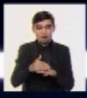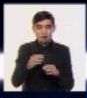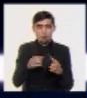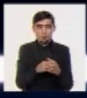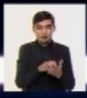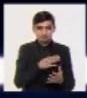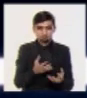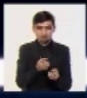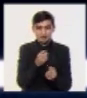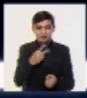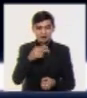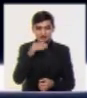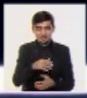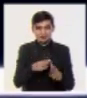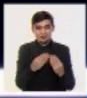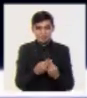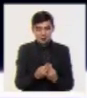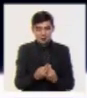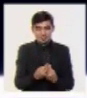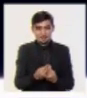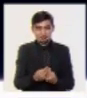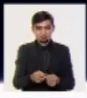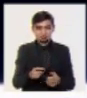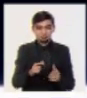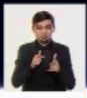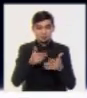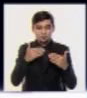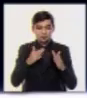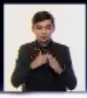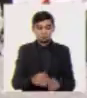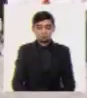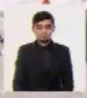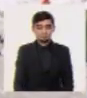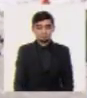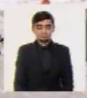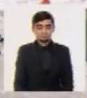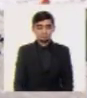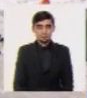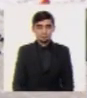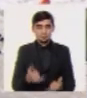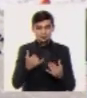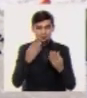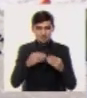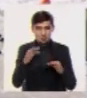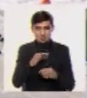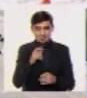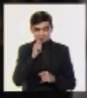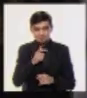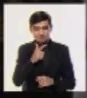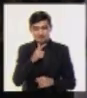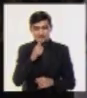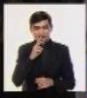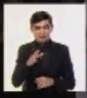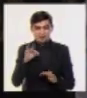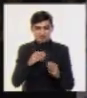қолдауымен 20 мыңға жуық отбасы қоныс тойын тойлады. Тәуелсіздік күні қарсаңында пәтер алғандардың арасында